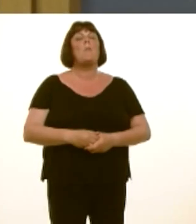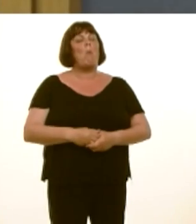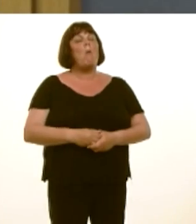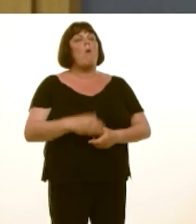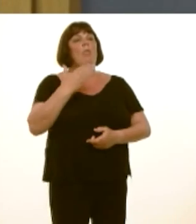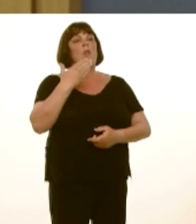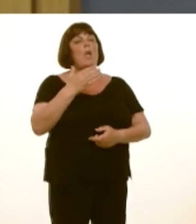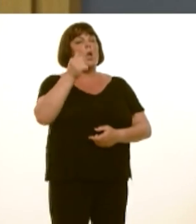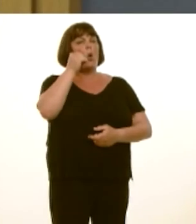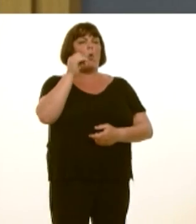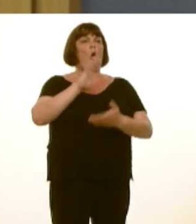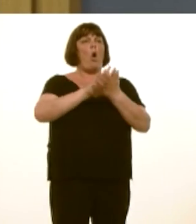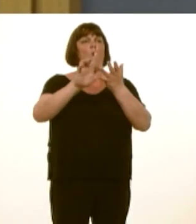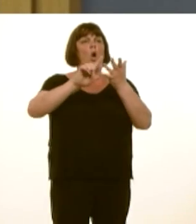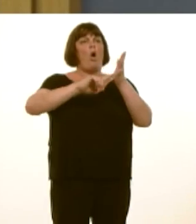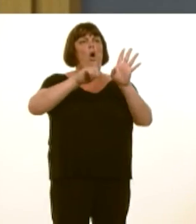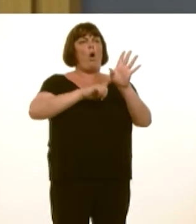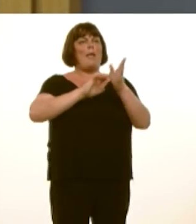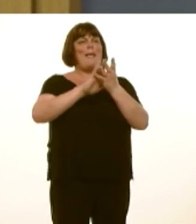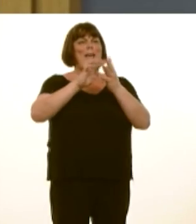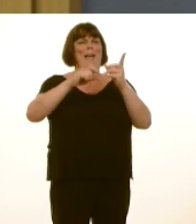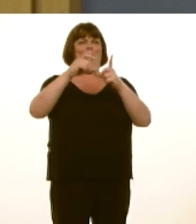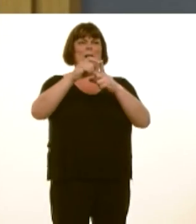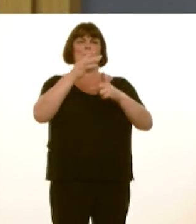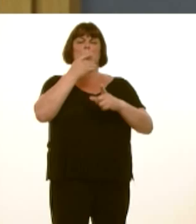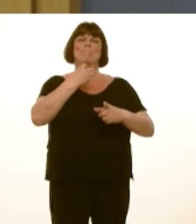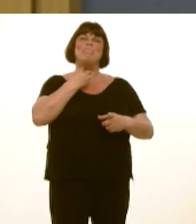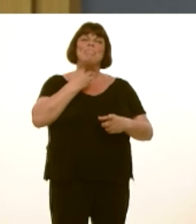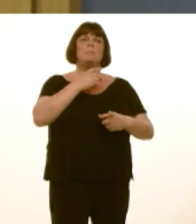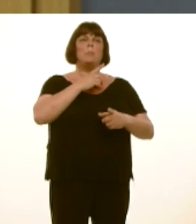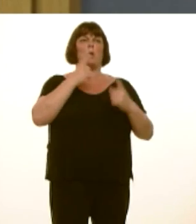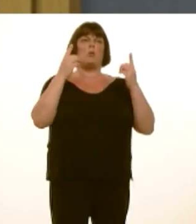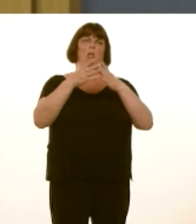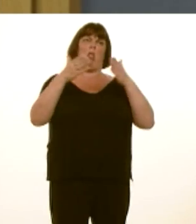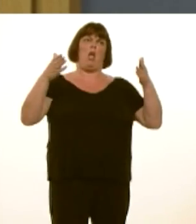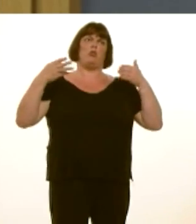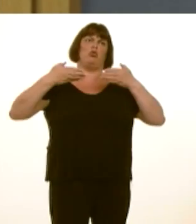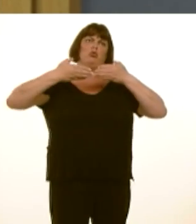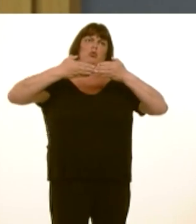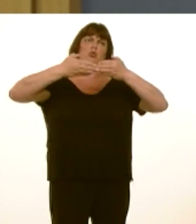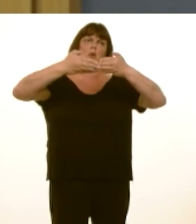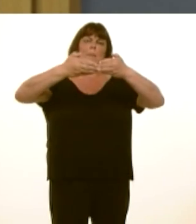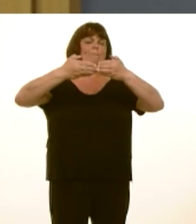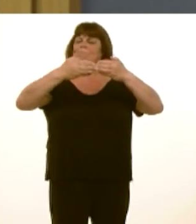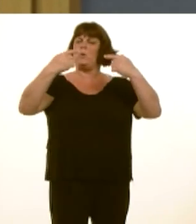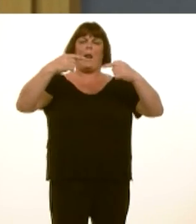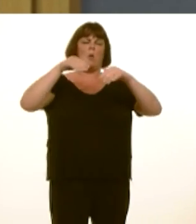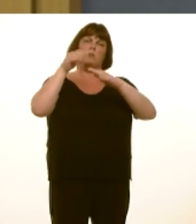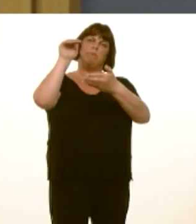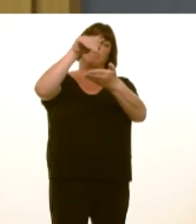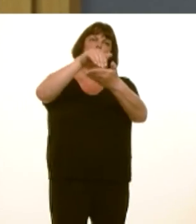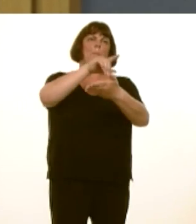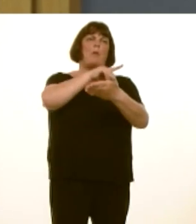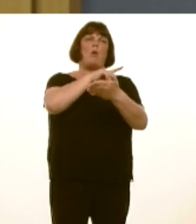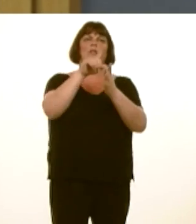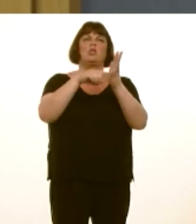pan gafodd llong fawr i throi ffwrdd oddi wrth y porthladd yn benna oherwydd pryderon bod y jetty presennol, jetty diwydiannol wrth gwrs,